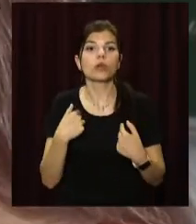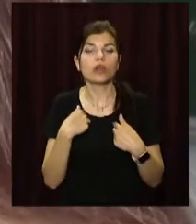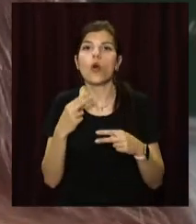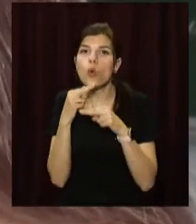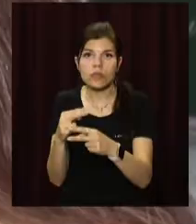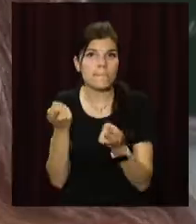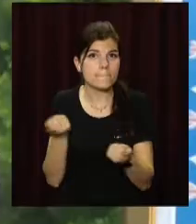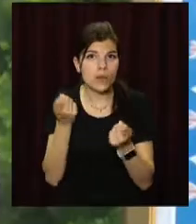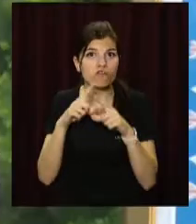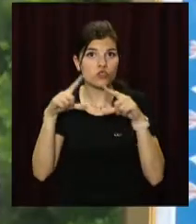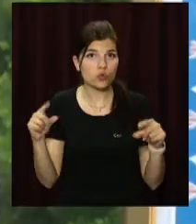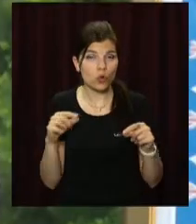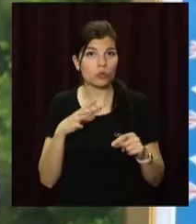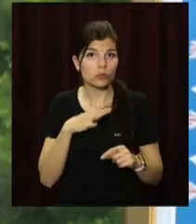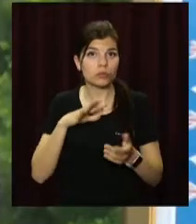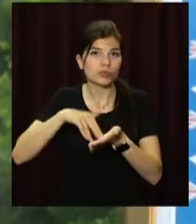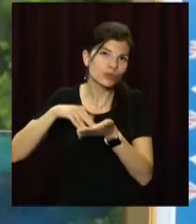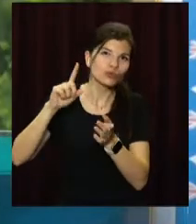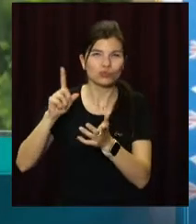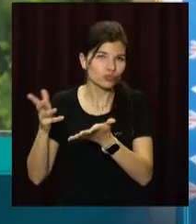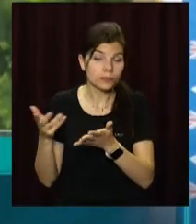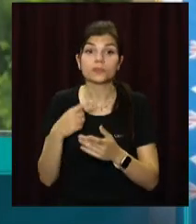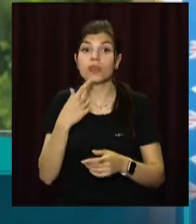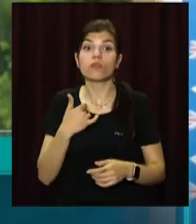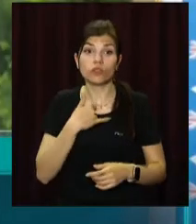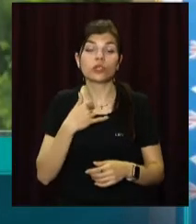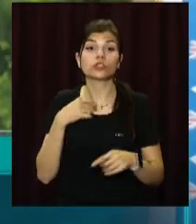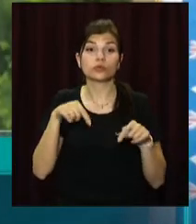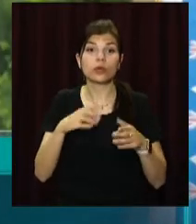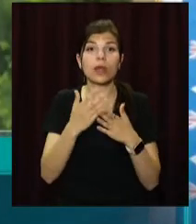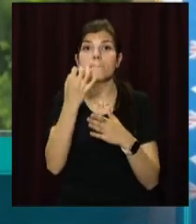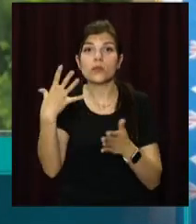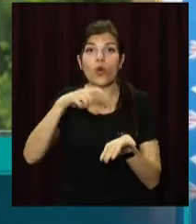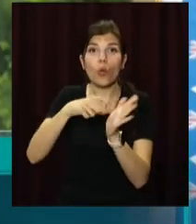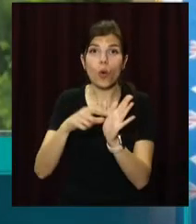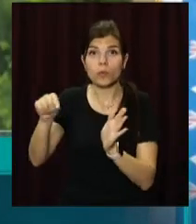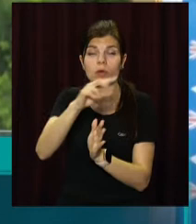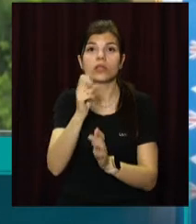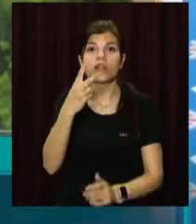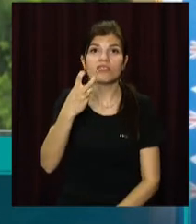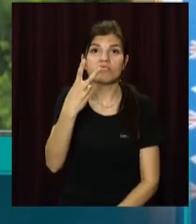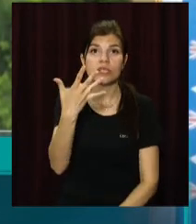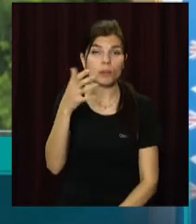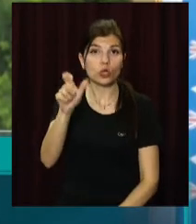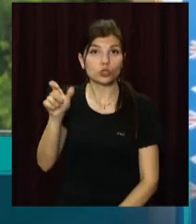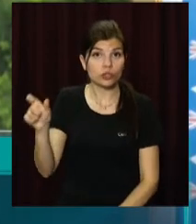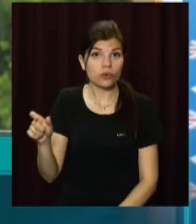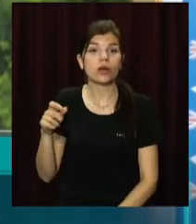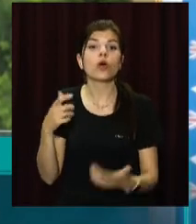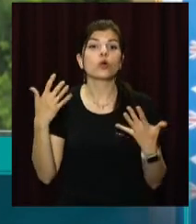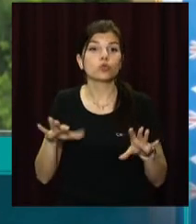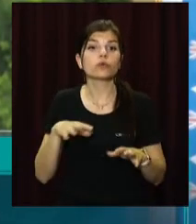цьому увагу у школі. В нашому пункті тестування підготовлено 15 аудиторій на 225 осіб. Уже